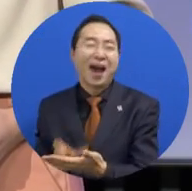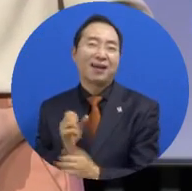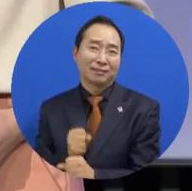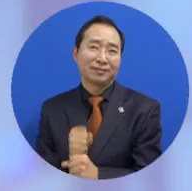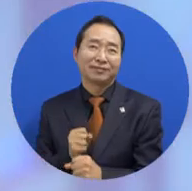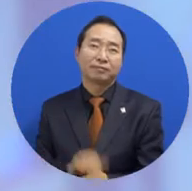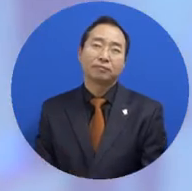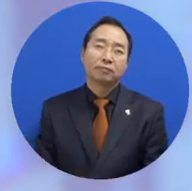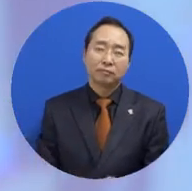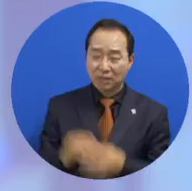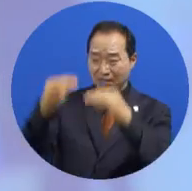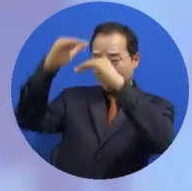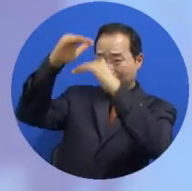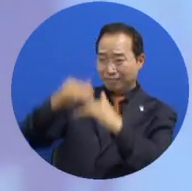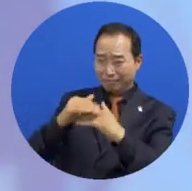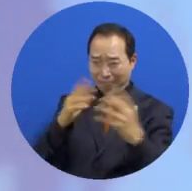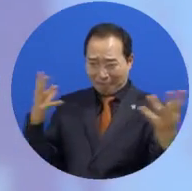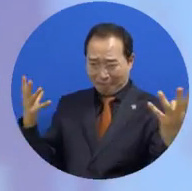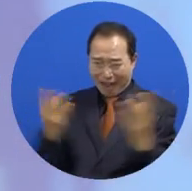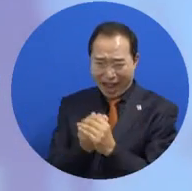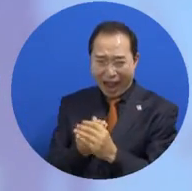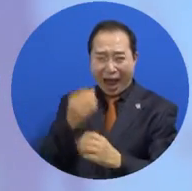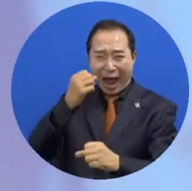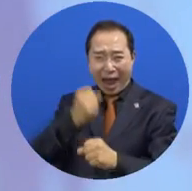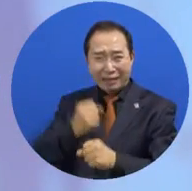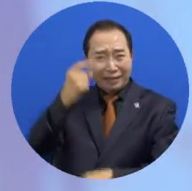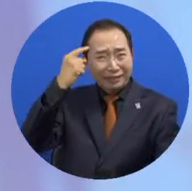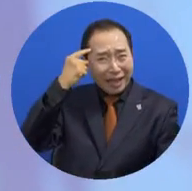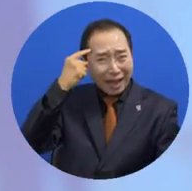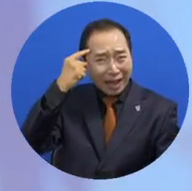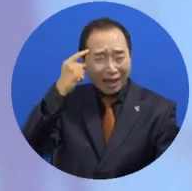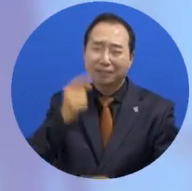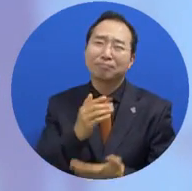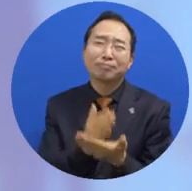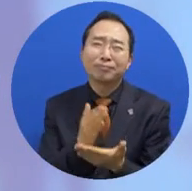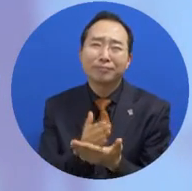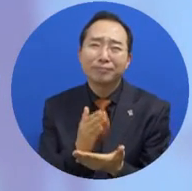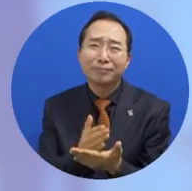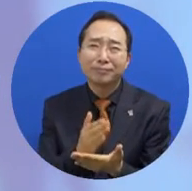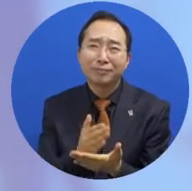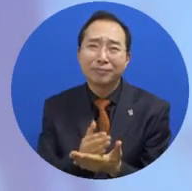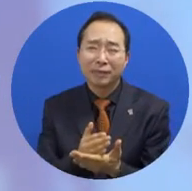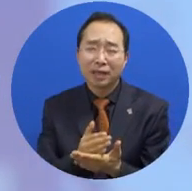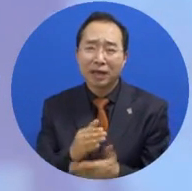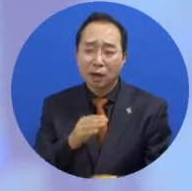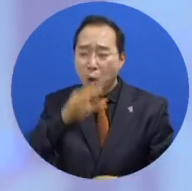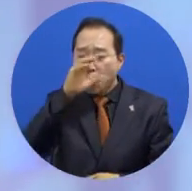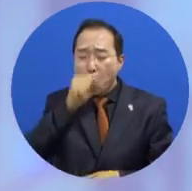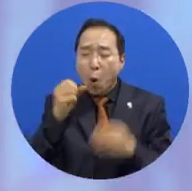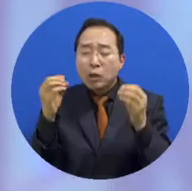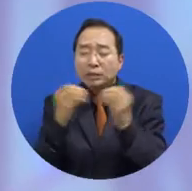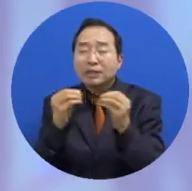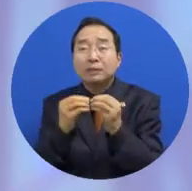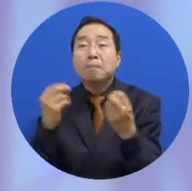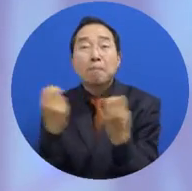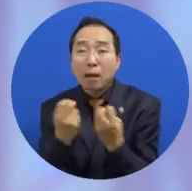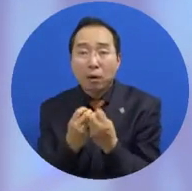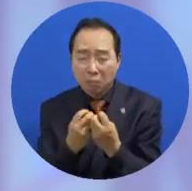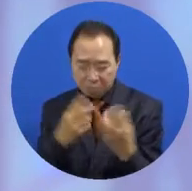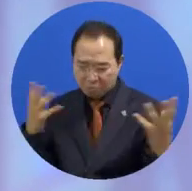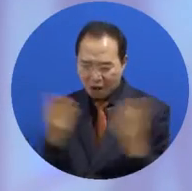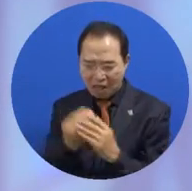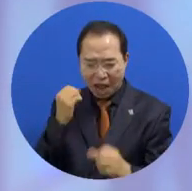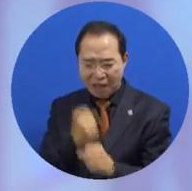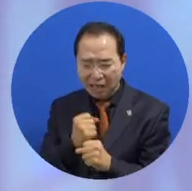거고 완성시키려는 마음은 갖지 않는 게 가장 좋은 아예 처음부터요. 가장 좋은 글쓰기